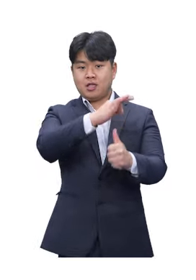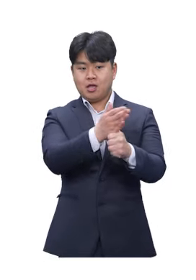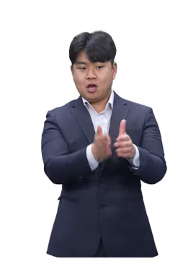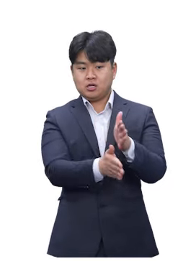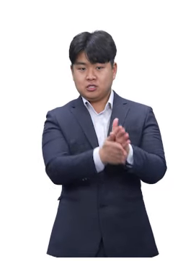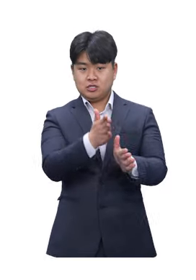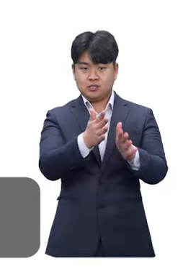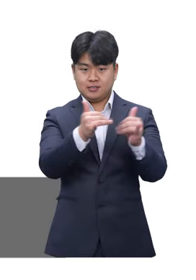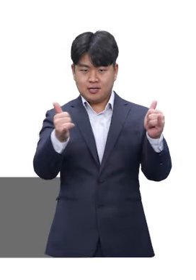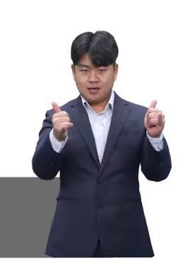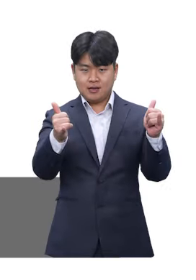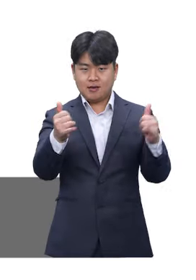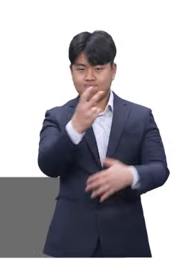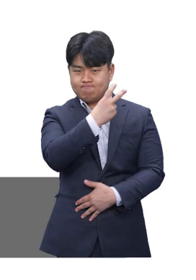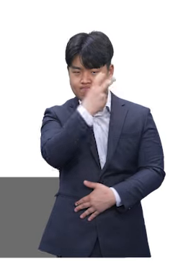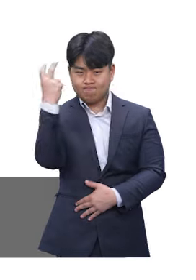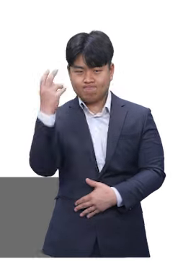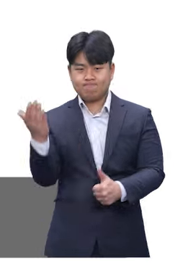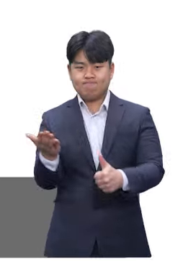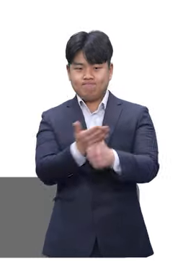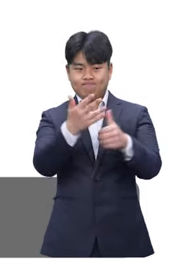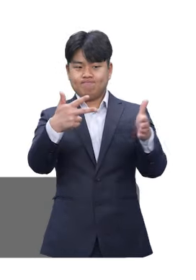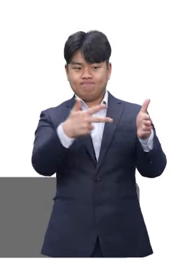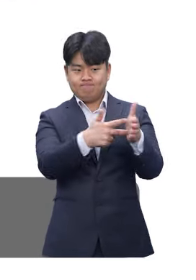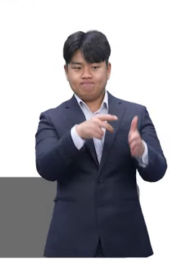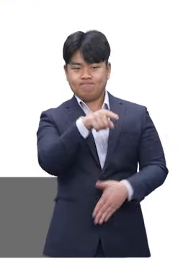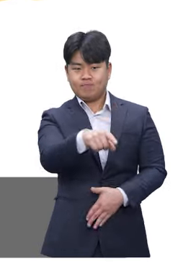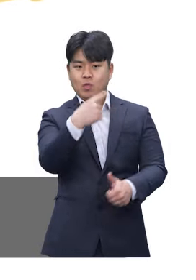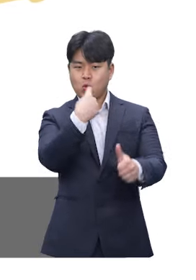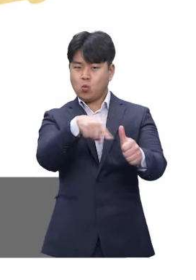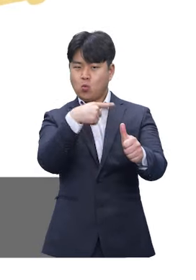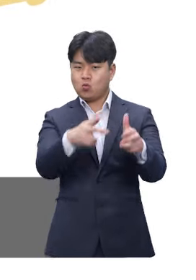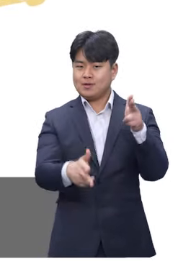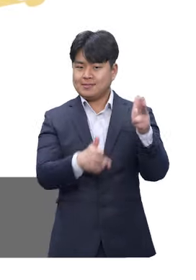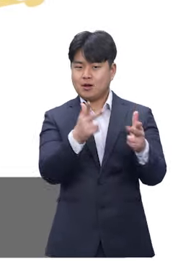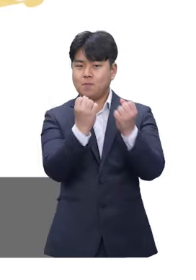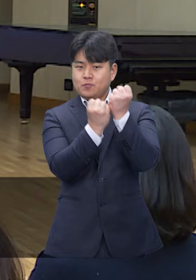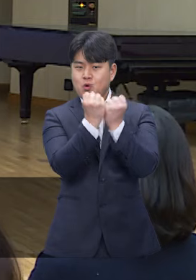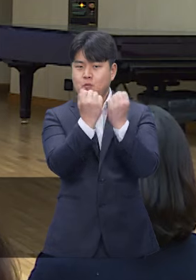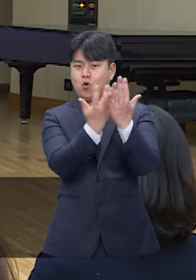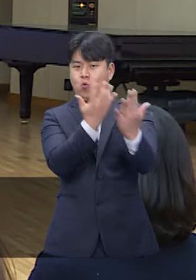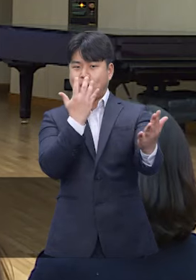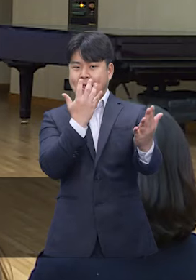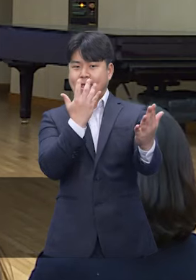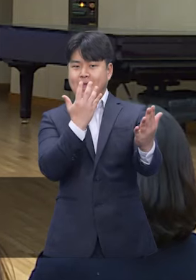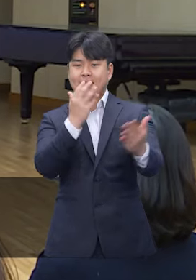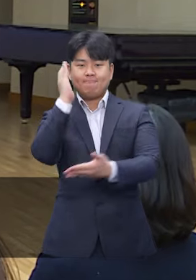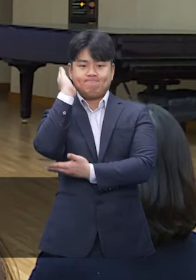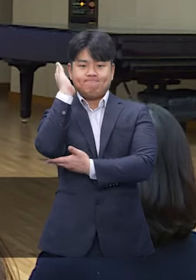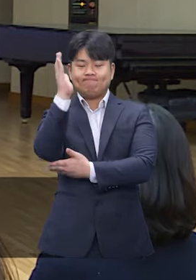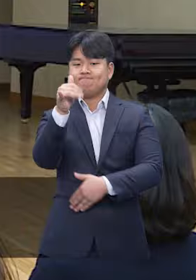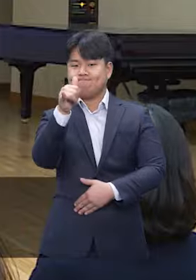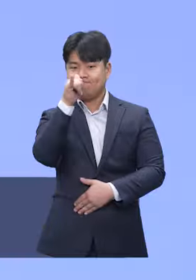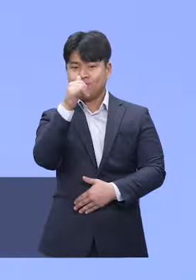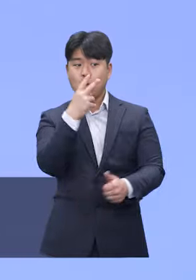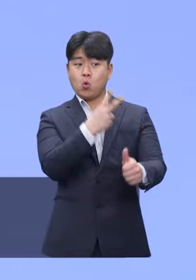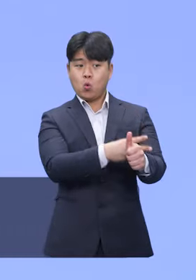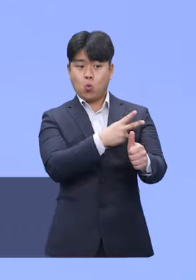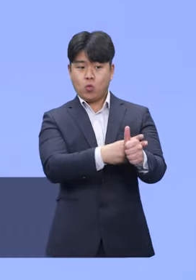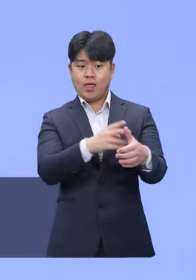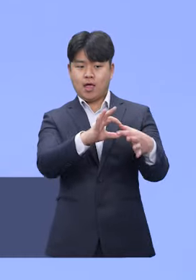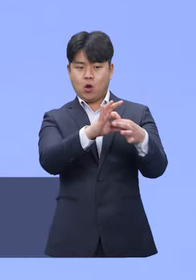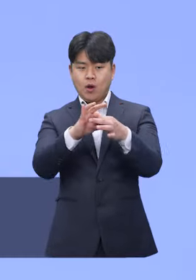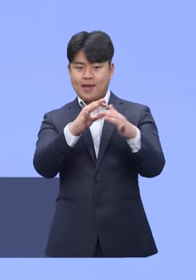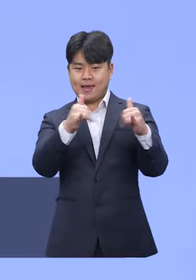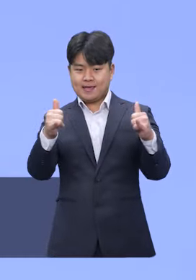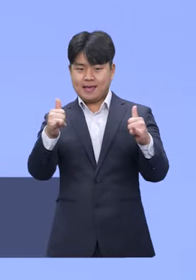안양시 인재육성재단이 2024 안양시 교육사업설명회를 개최했습니다. 이날 안양시 교육관계자, 교사,